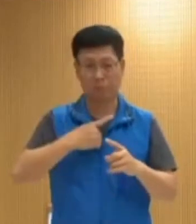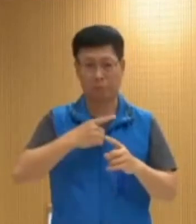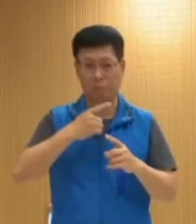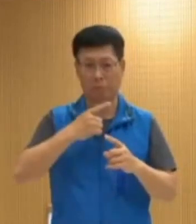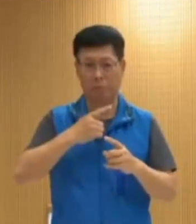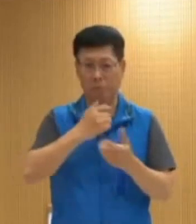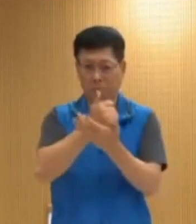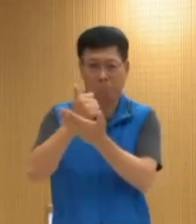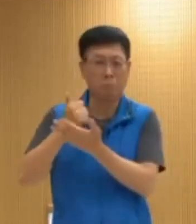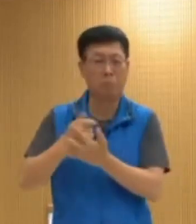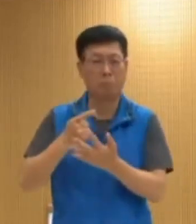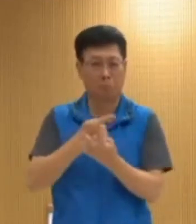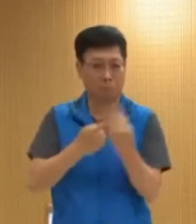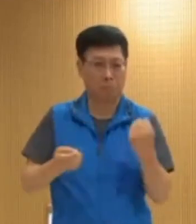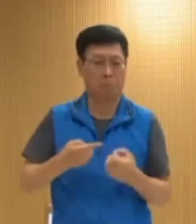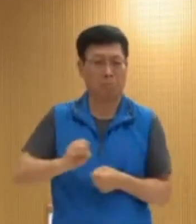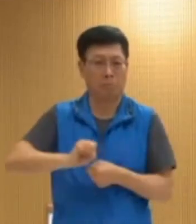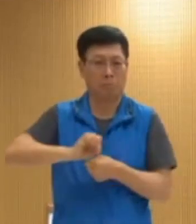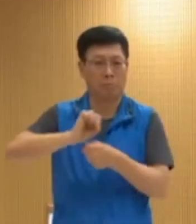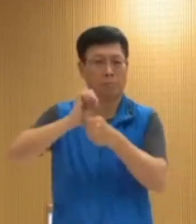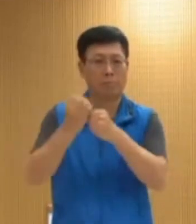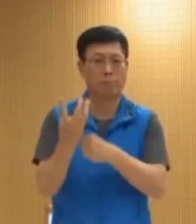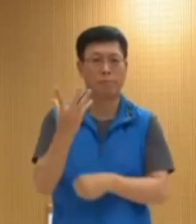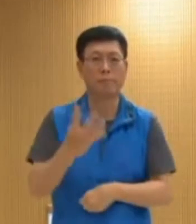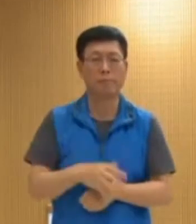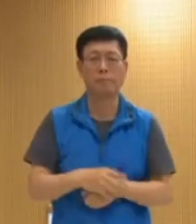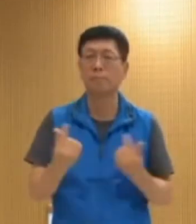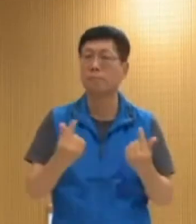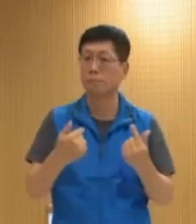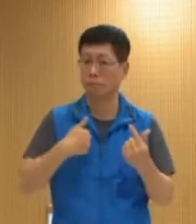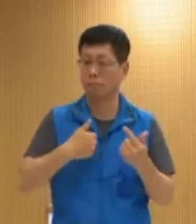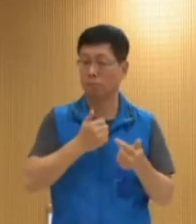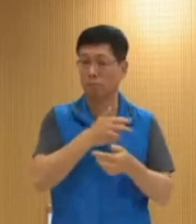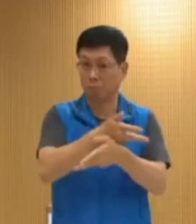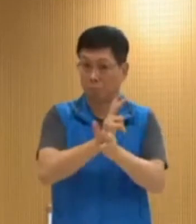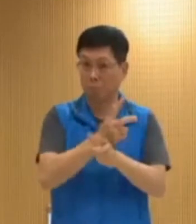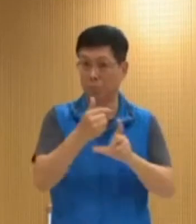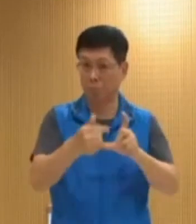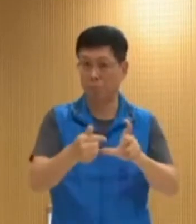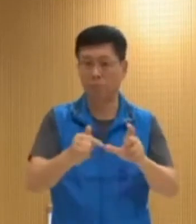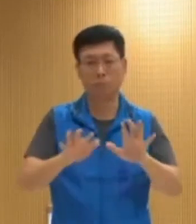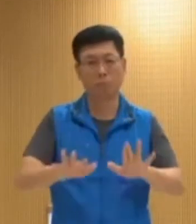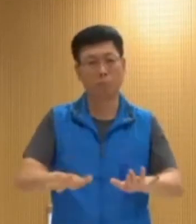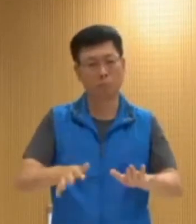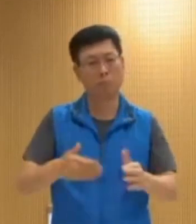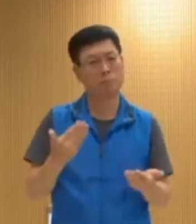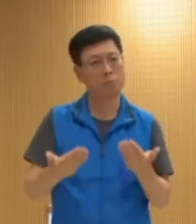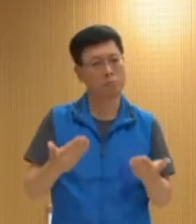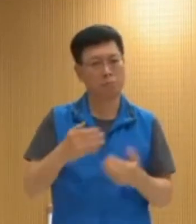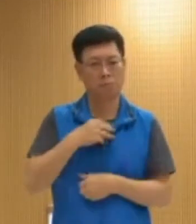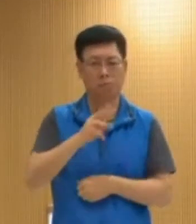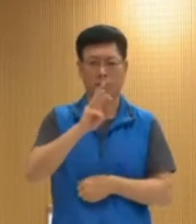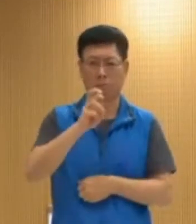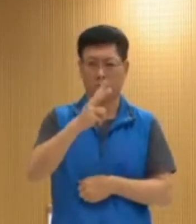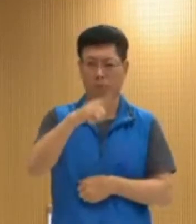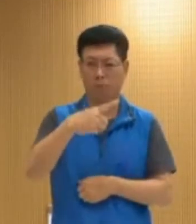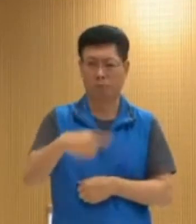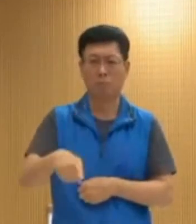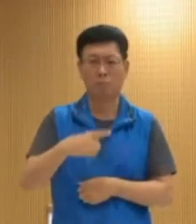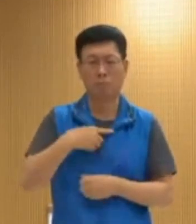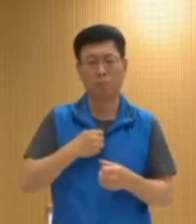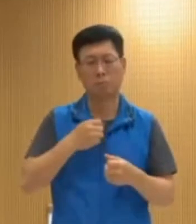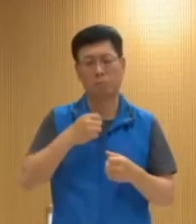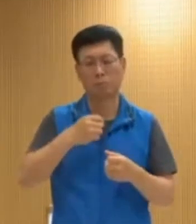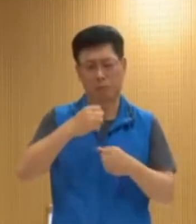目不断的在上升，尤其我们板桥区今天就有32例的